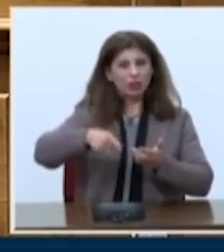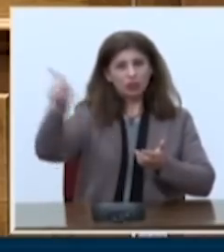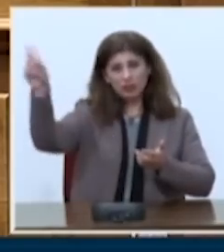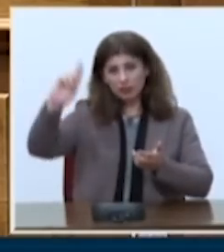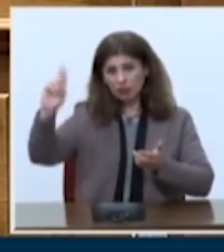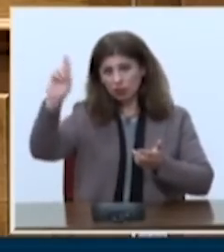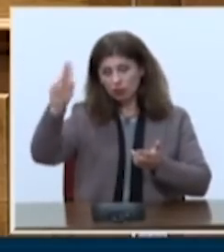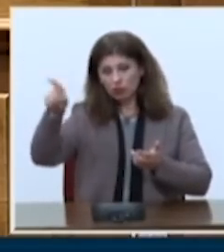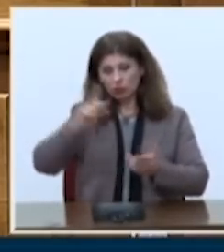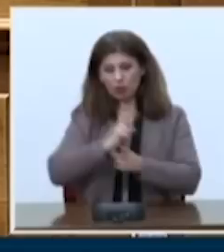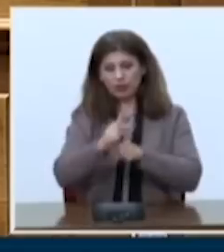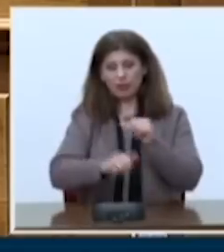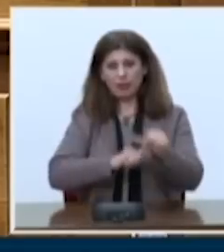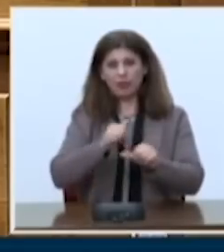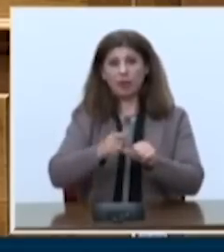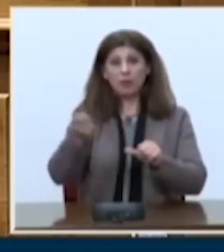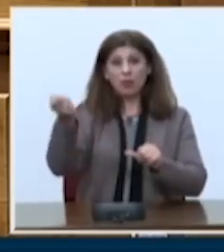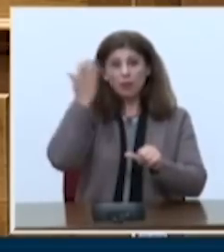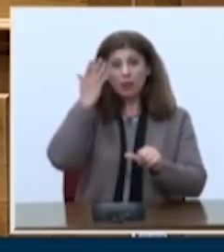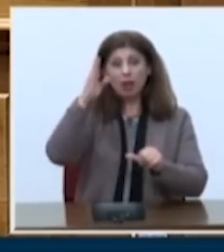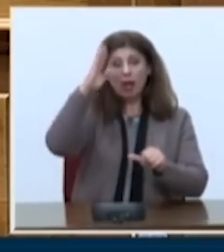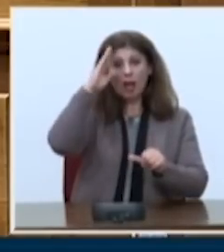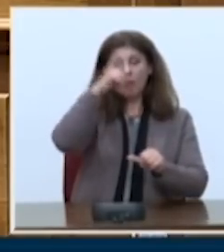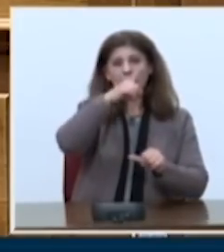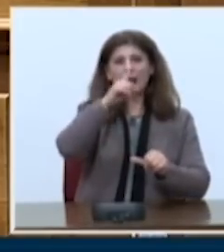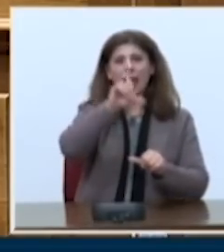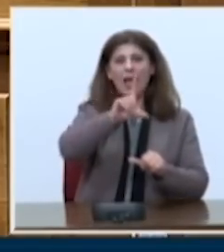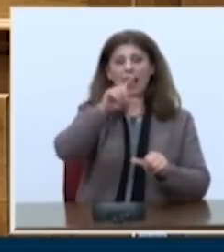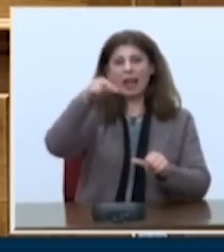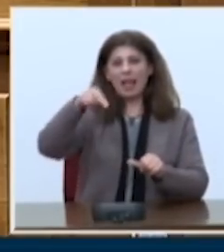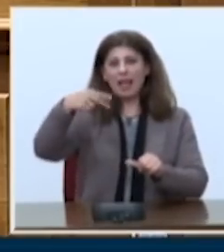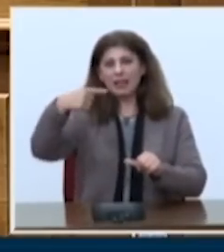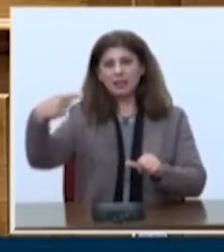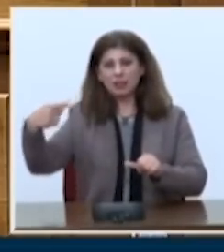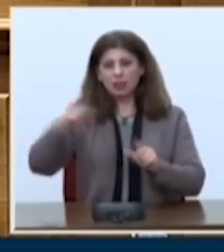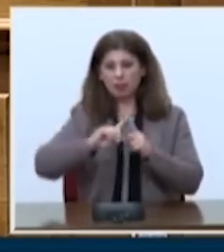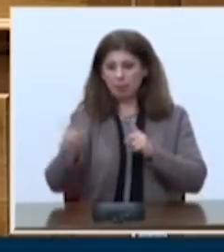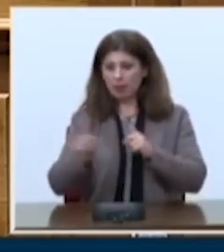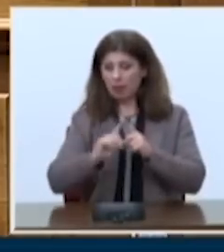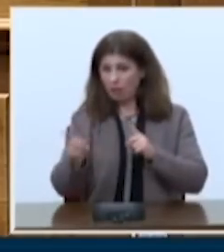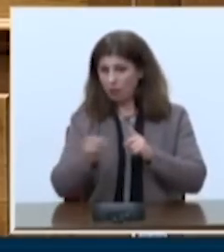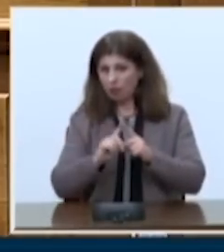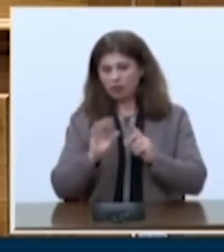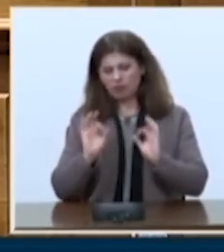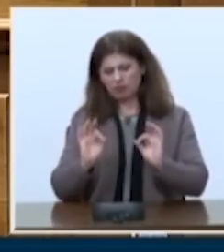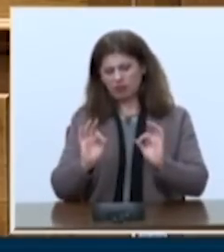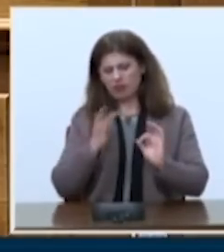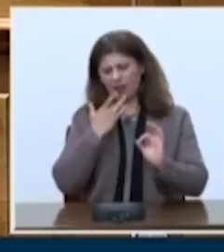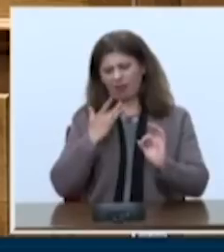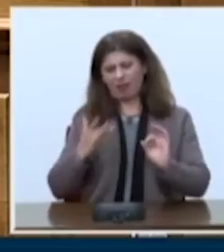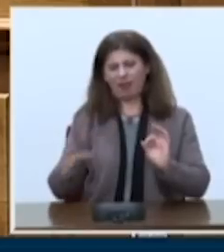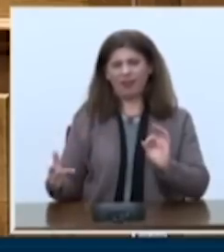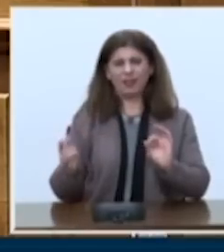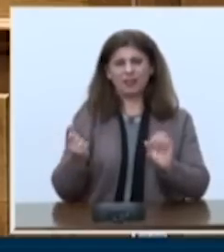το αντικαθιστά με το πανάκριβο αμερικάνικο LNG, από τη μεταφορά του οποίου θα κάνουν βέβαια πάλι χρυσές business, κονόμες